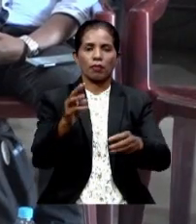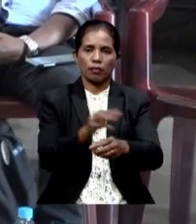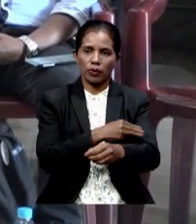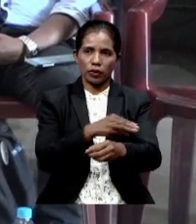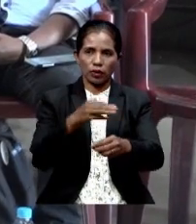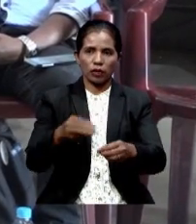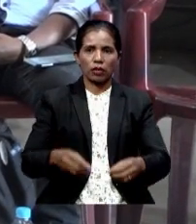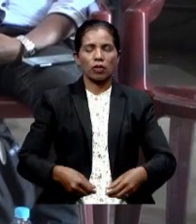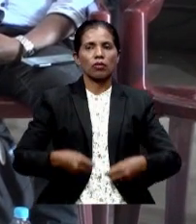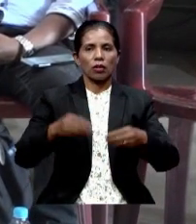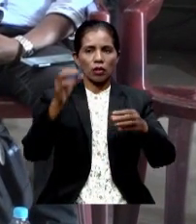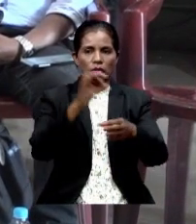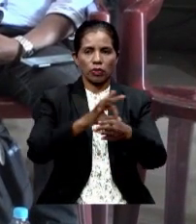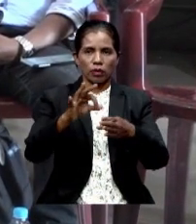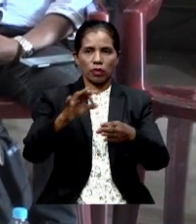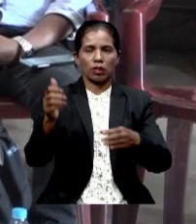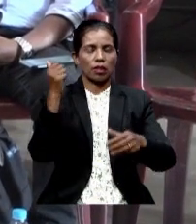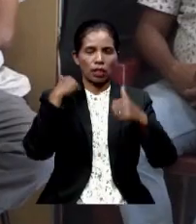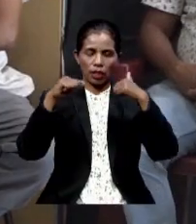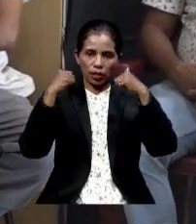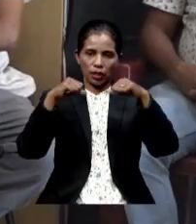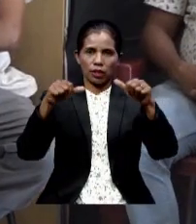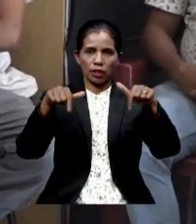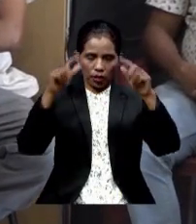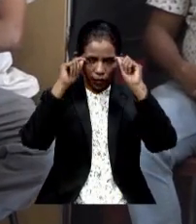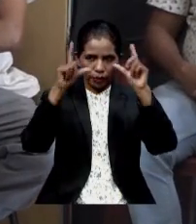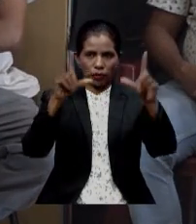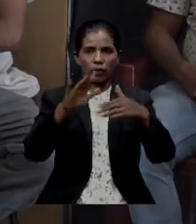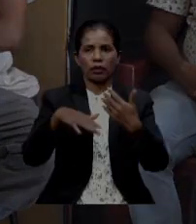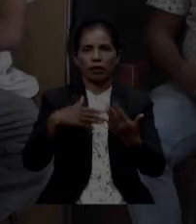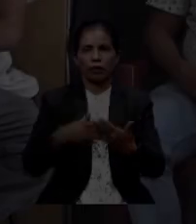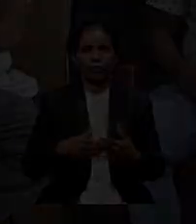odi fo formasaun ba artista timoroan sira. Ekipa cobertura, GMN.